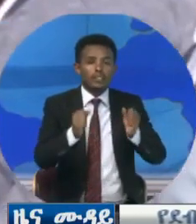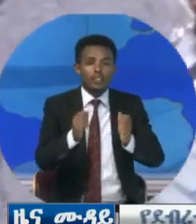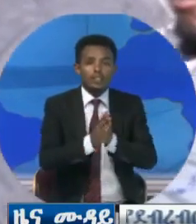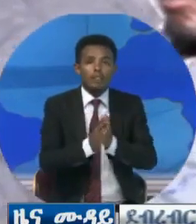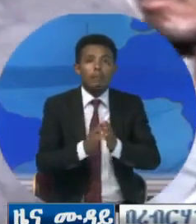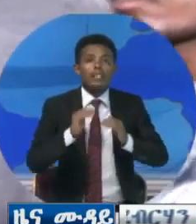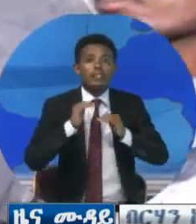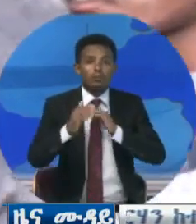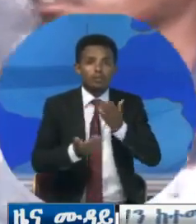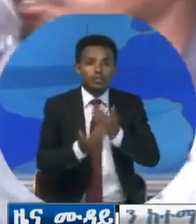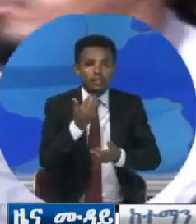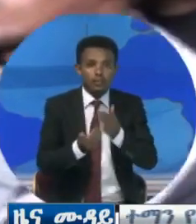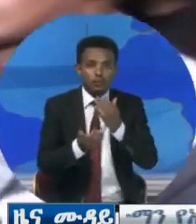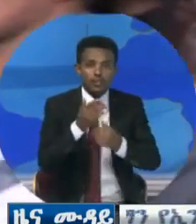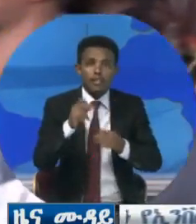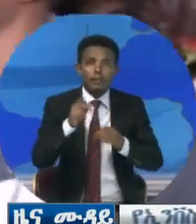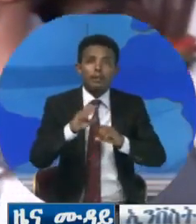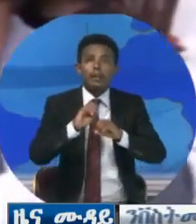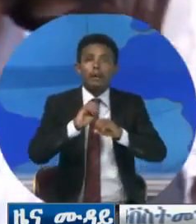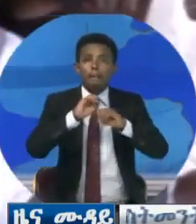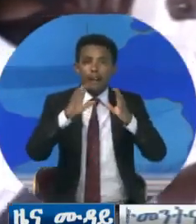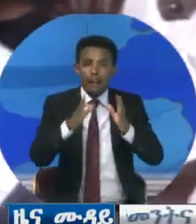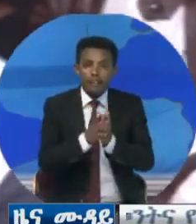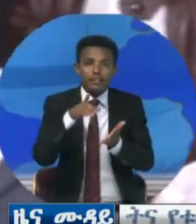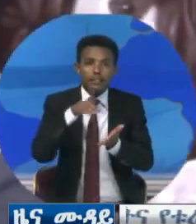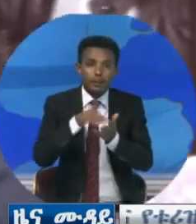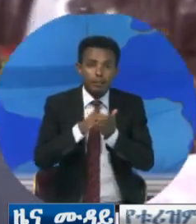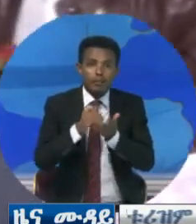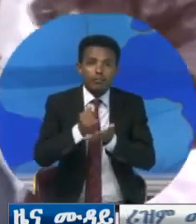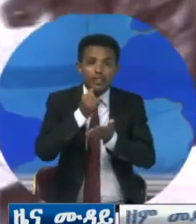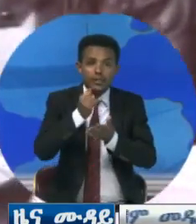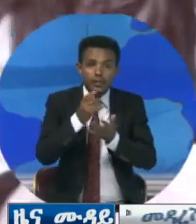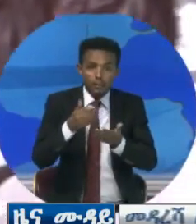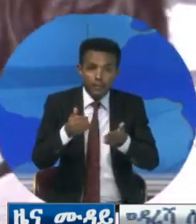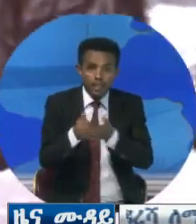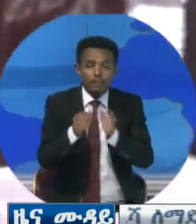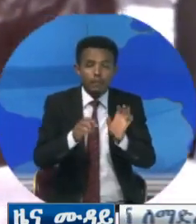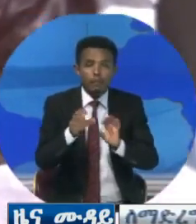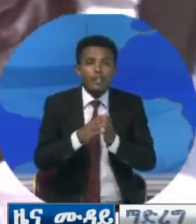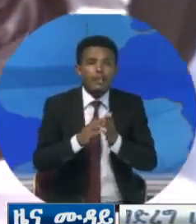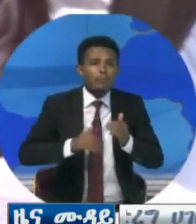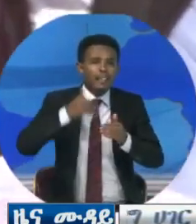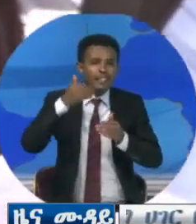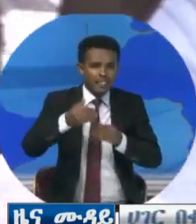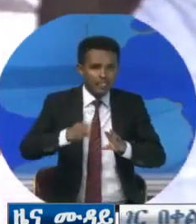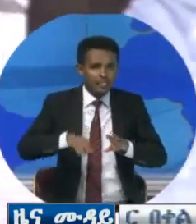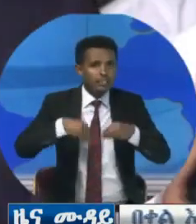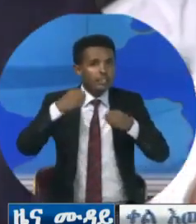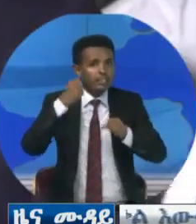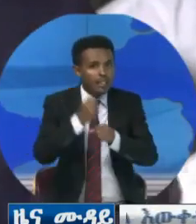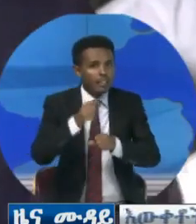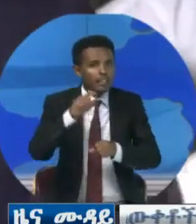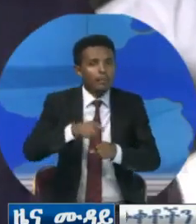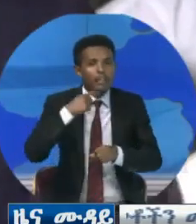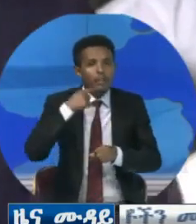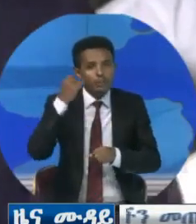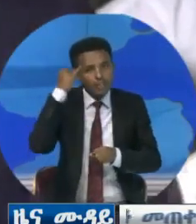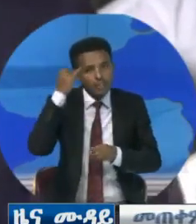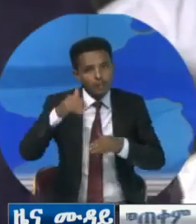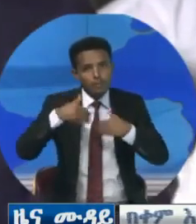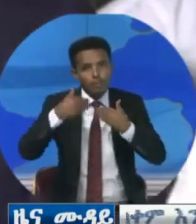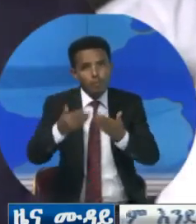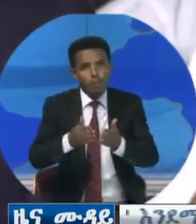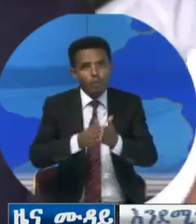የመድረኩ ተሳታፊዎችም የደብረ ብርሃን ከተማን የኢንቨስትመንት መዳረሻ ለማድረግ በቀጣይ ሊሰራ ይገባል ያሉትን ሀሳብ ጠቁመዋል። ይህን ፕሮጀክት